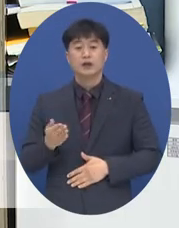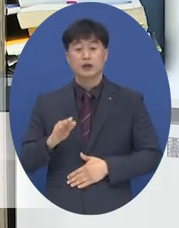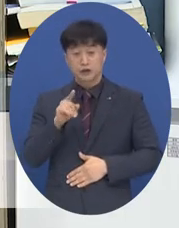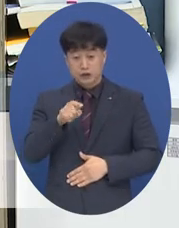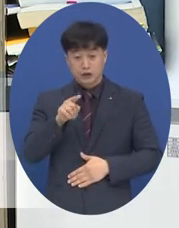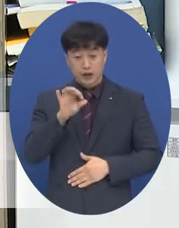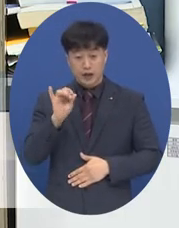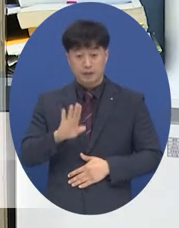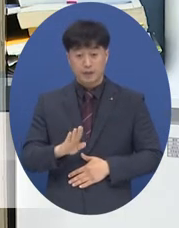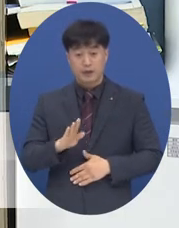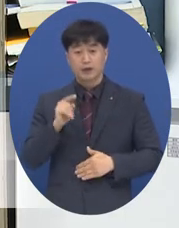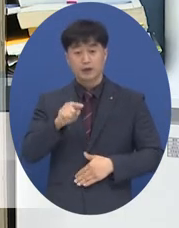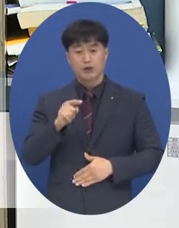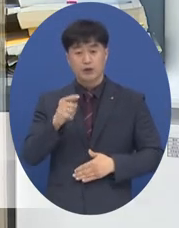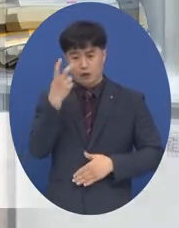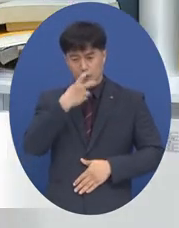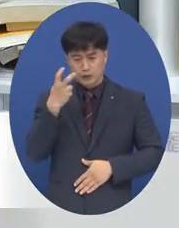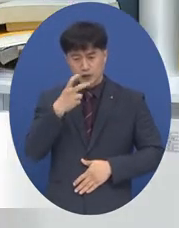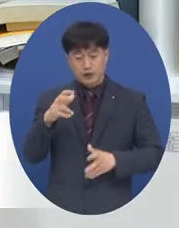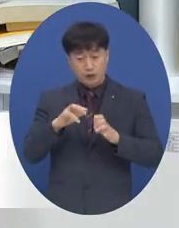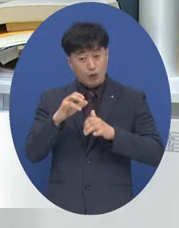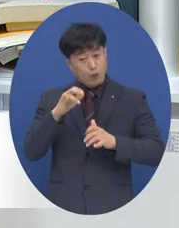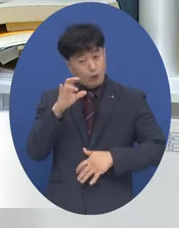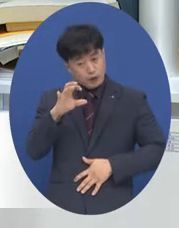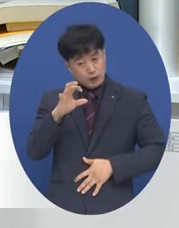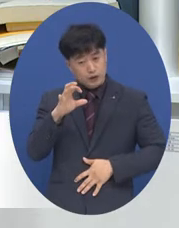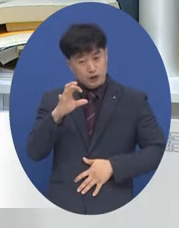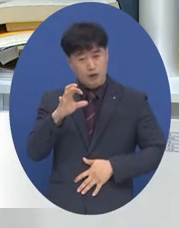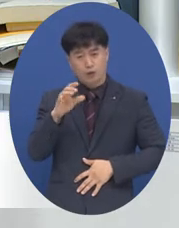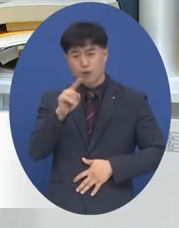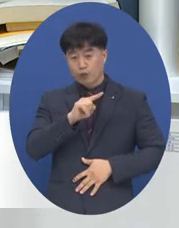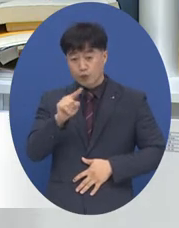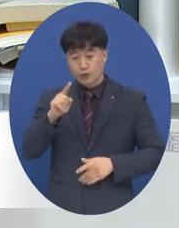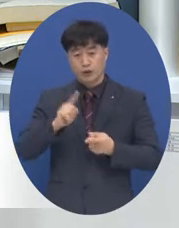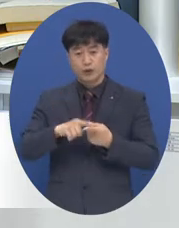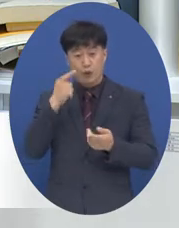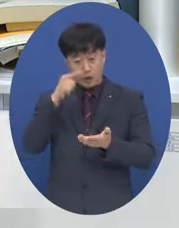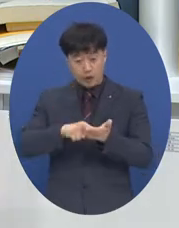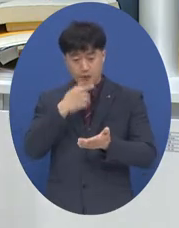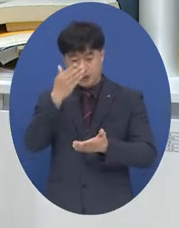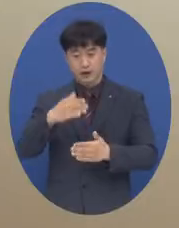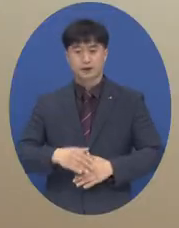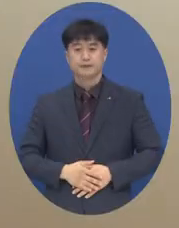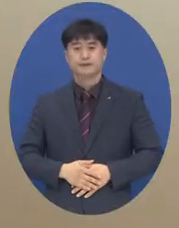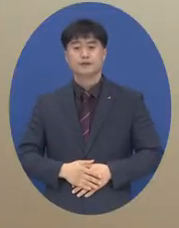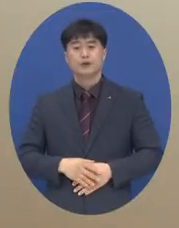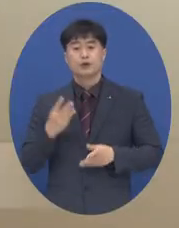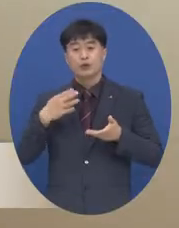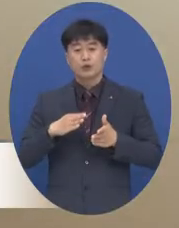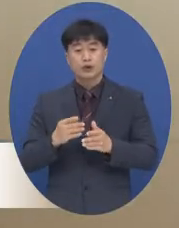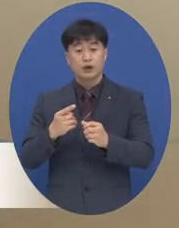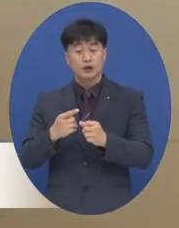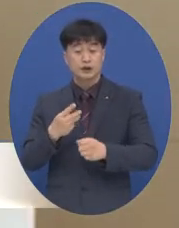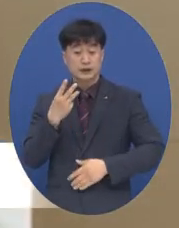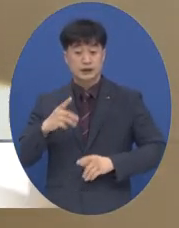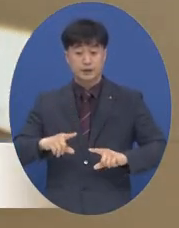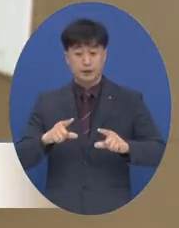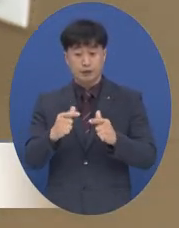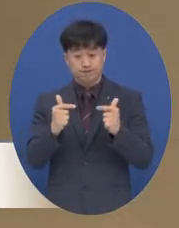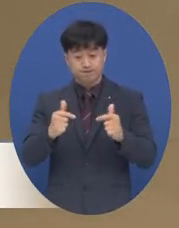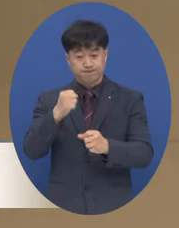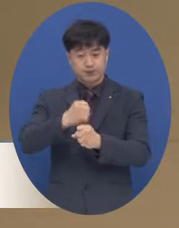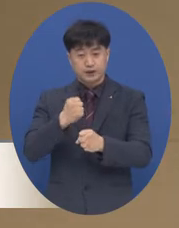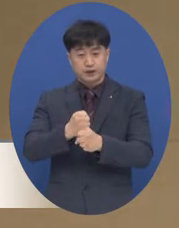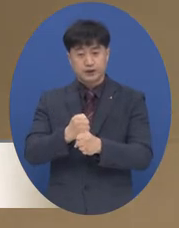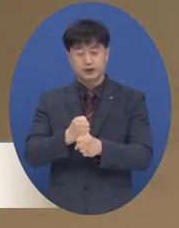그런데 이어 포럼 이렇게 검색해서 화장실은 또 어떤지 이런것들을 눈으로 확인할 수도 있고 경기도가 지난 3일 확대